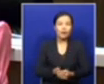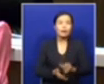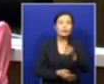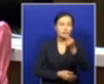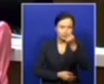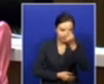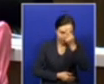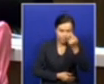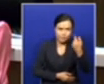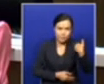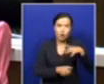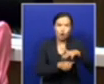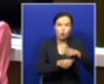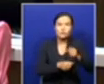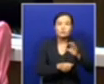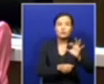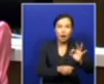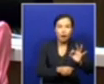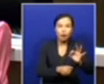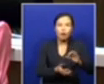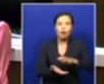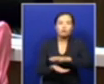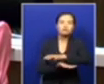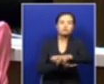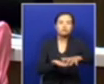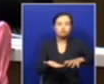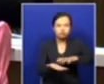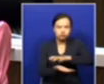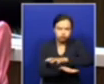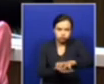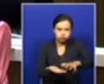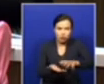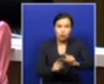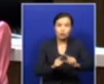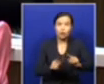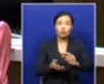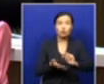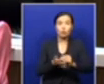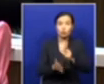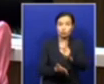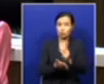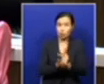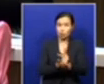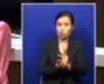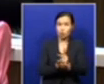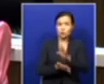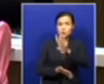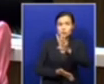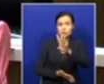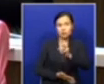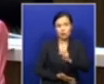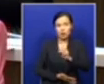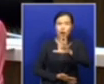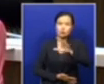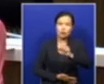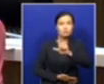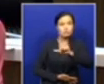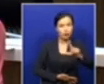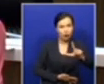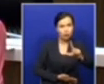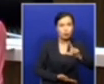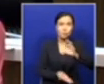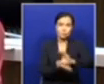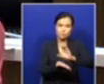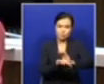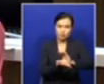มันมีโควิดมามันเลยผสมกันไปครับแต่ถ้าเพียวๆมากู้แบบนี้ 4-5 แสนล้านในปีงบประมาณเนี่ยผมเชื่